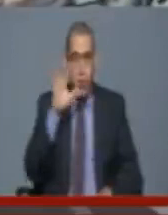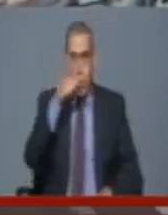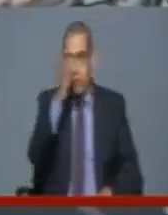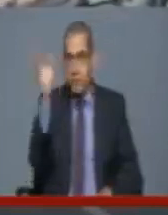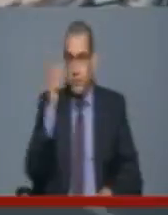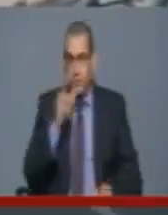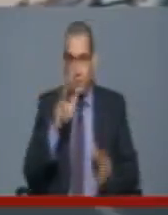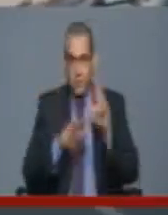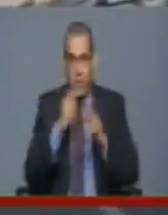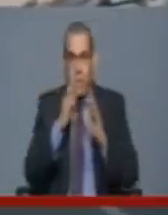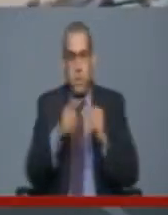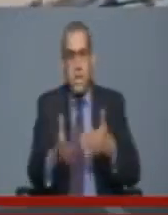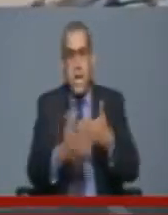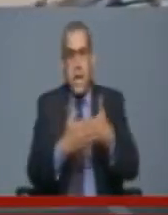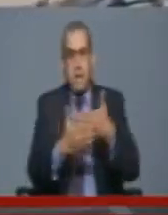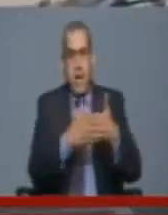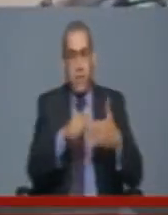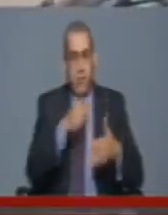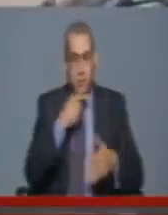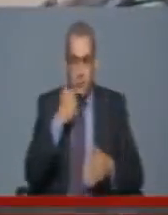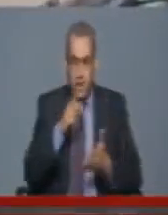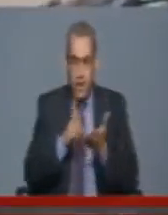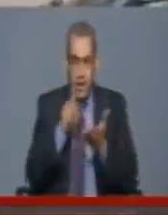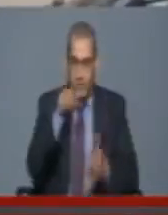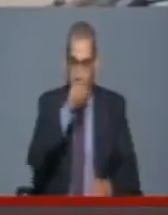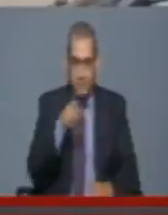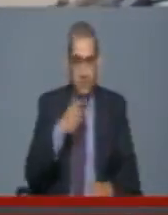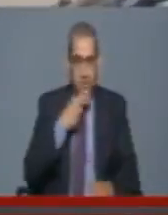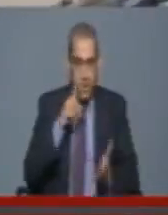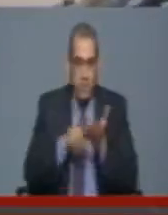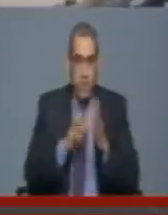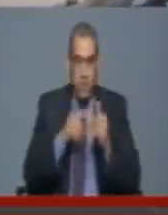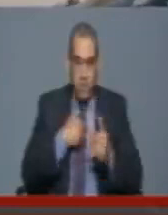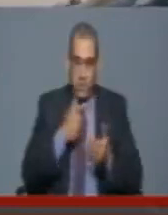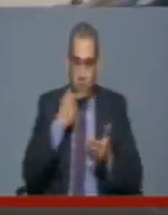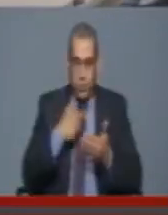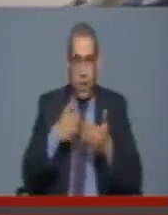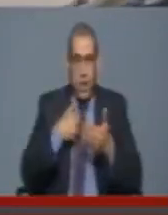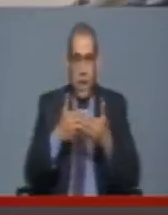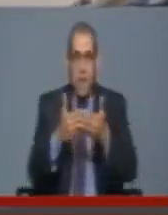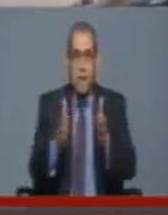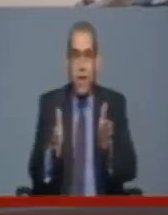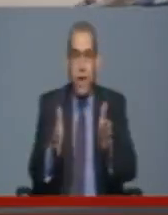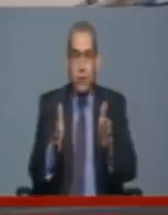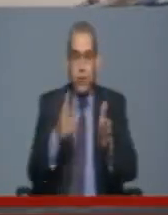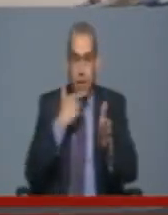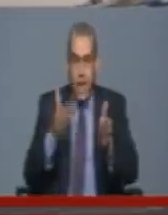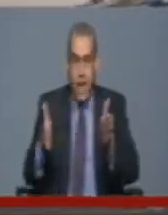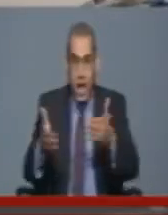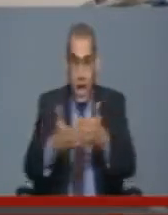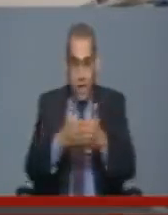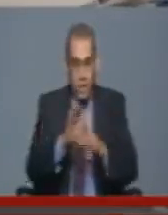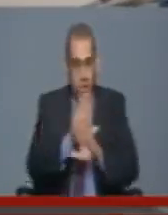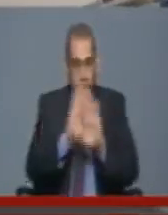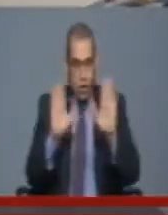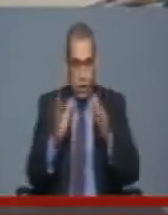هذا معاكس تماما لما يحدث على أرض الواقع، فمعبر رفح مفتوح أمام الجميع. وأكد السيد